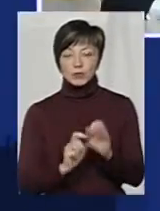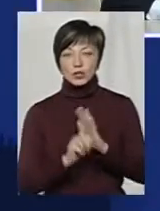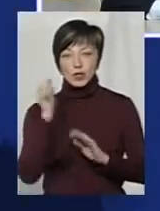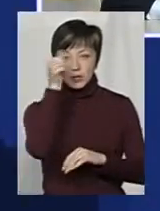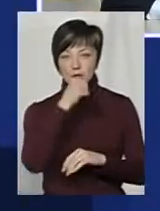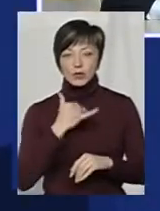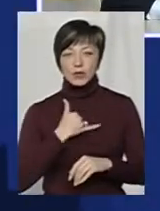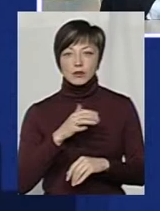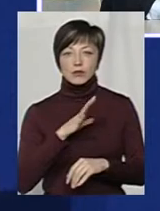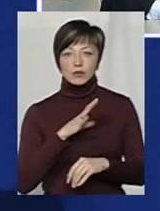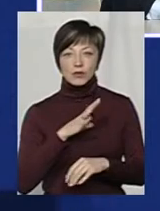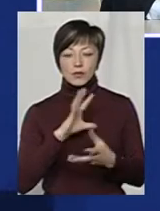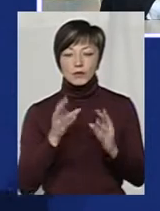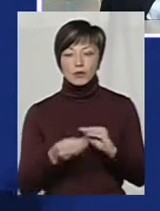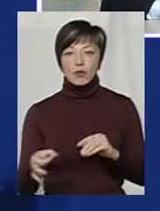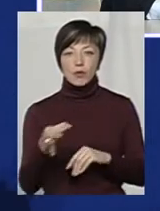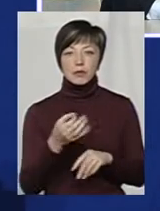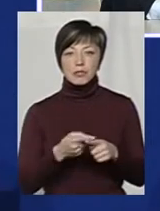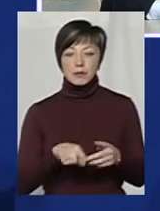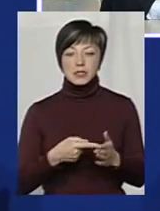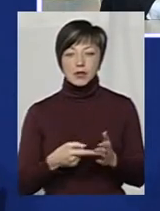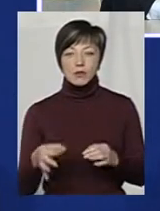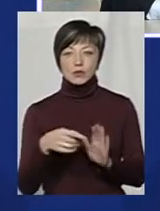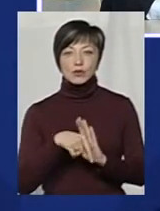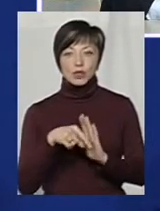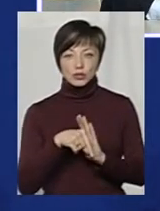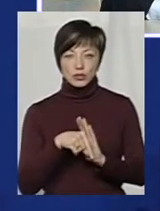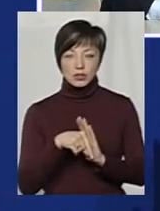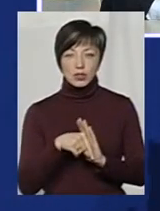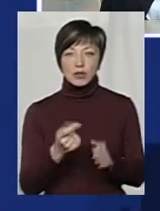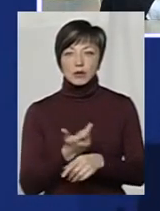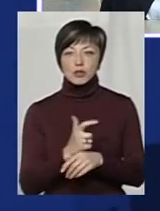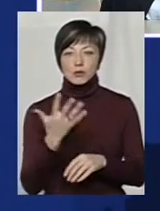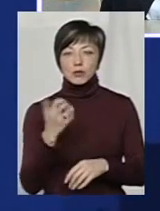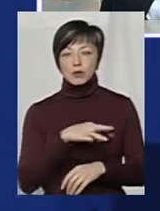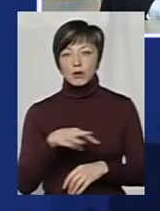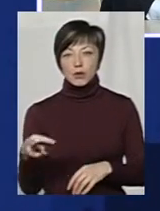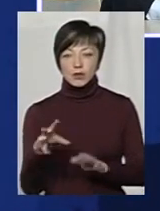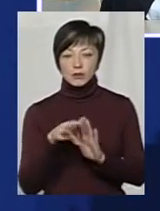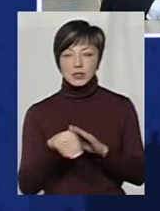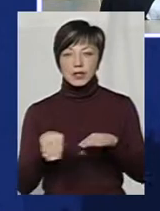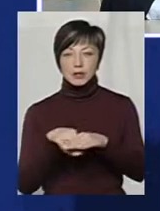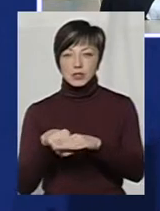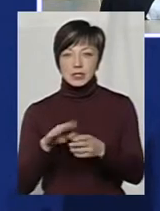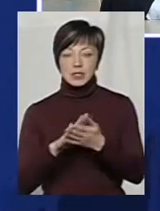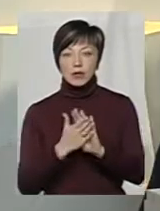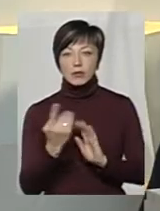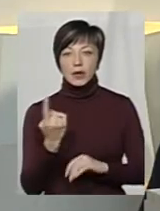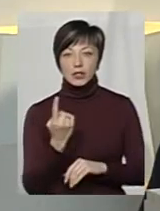нас було в цілому по області, в основному це міста обласного значення, більше 500 мільйонів розміщено на депозиті. Станом